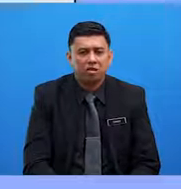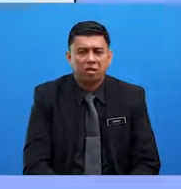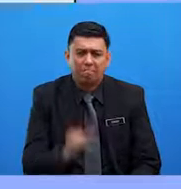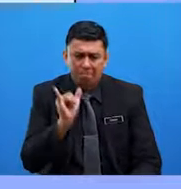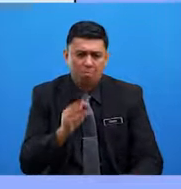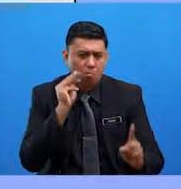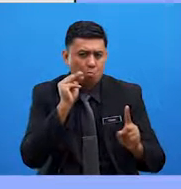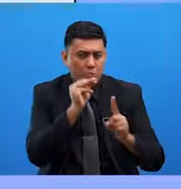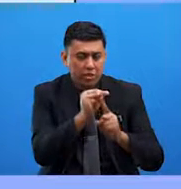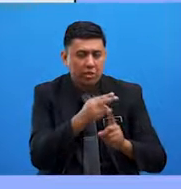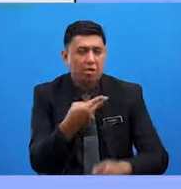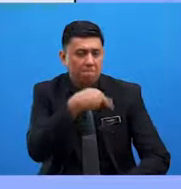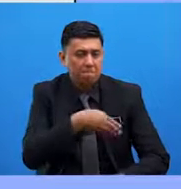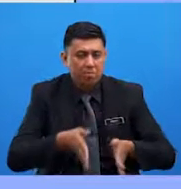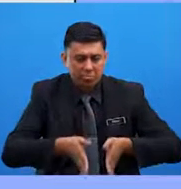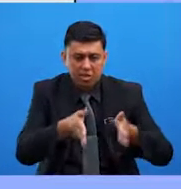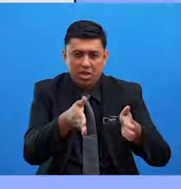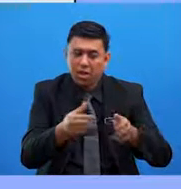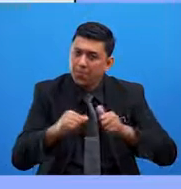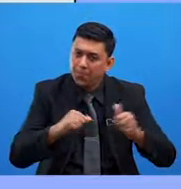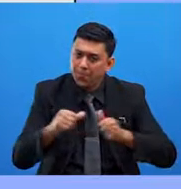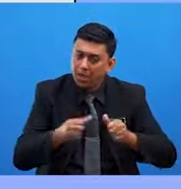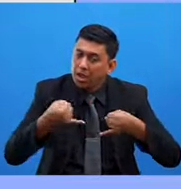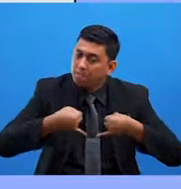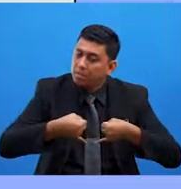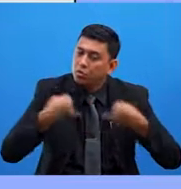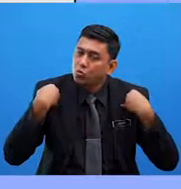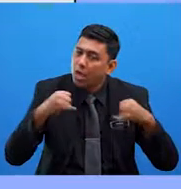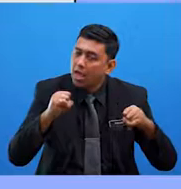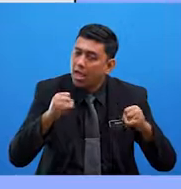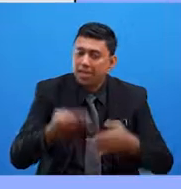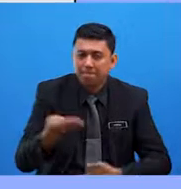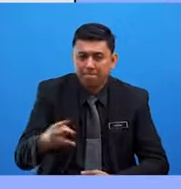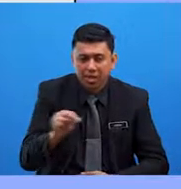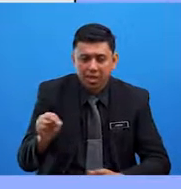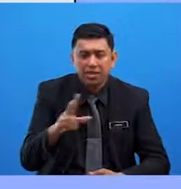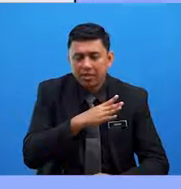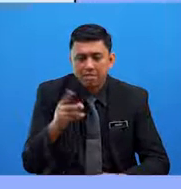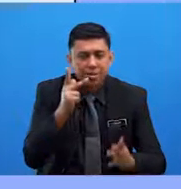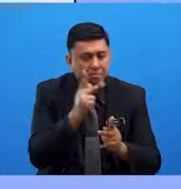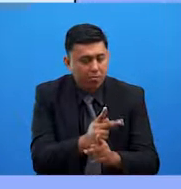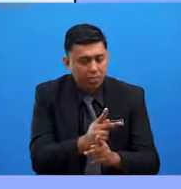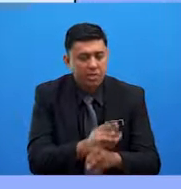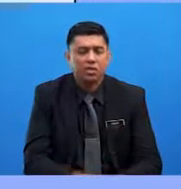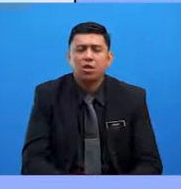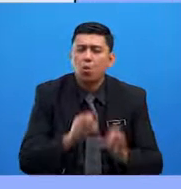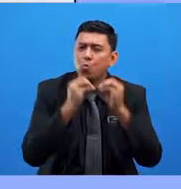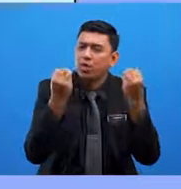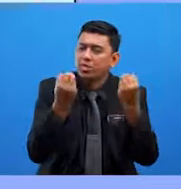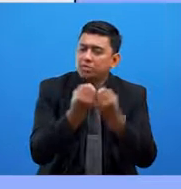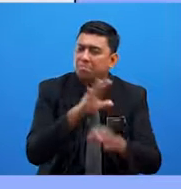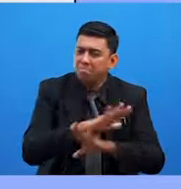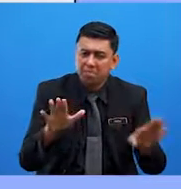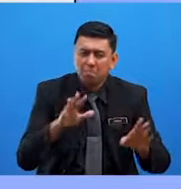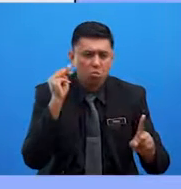bermotifkan untung menjalankan aktiviti penjualan barangan dan perkhidmatan, manakala organisasi yang